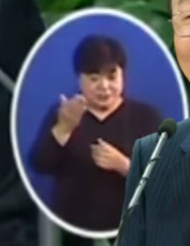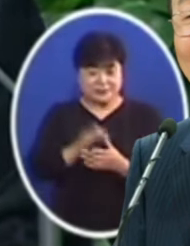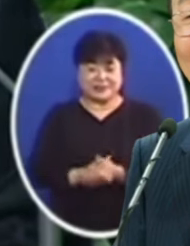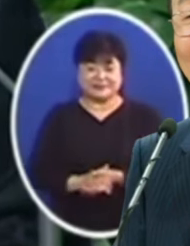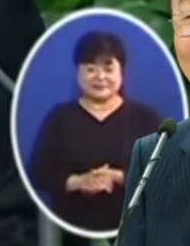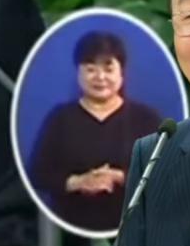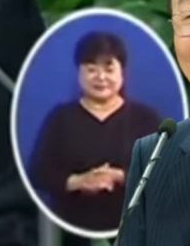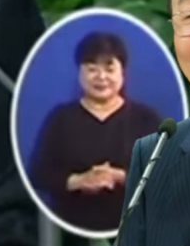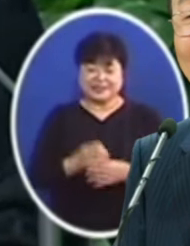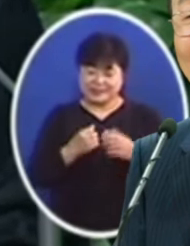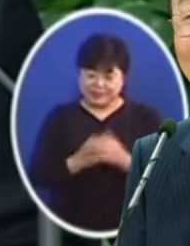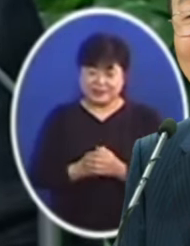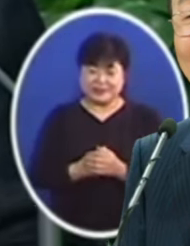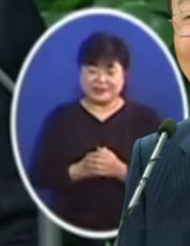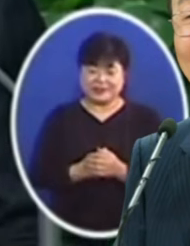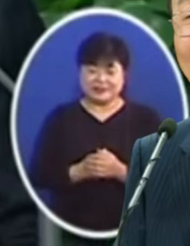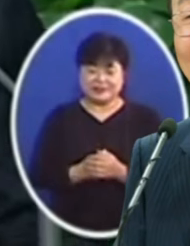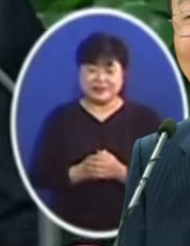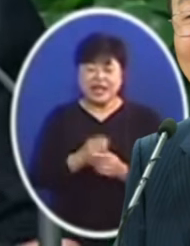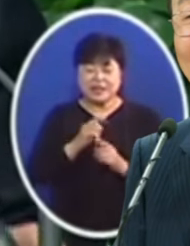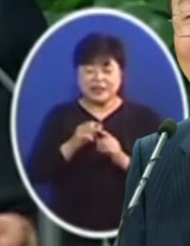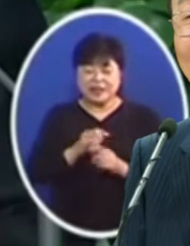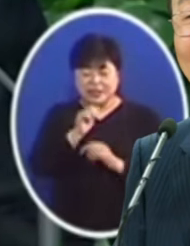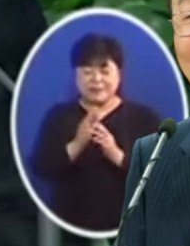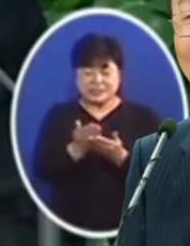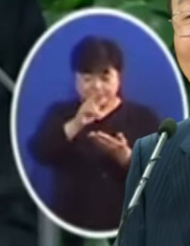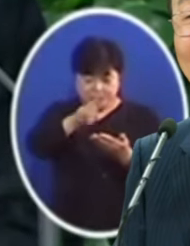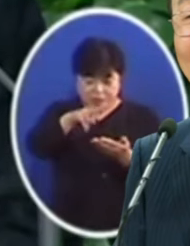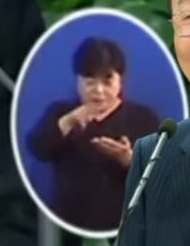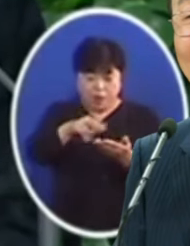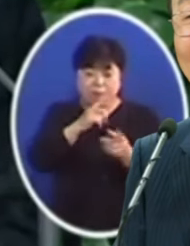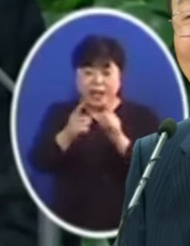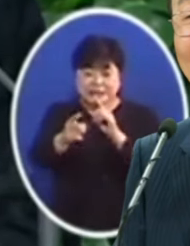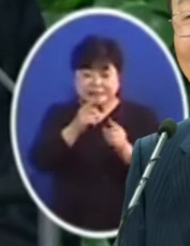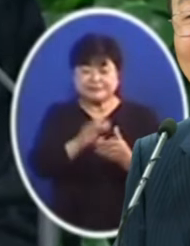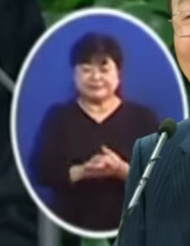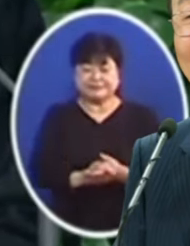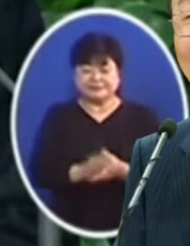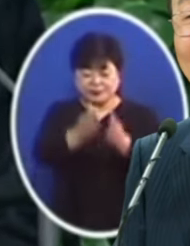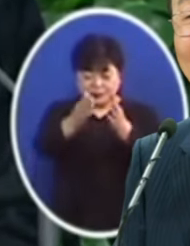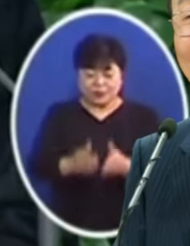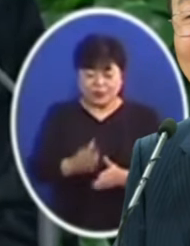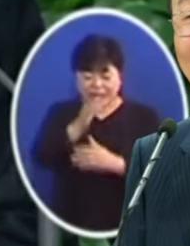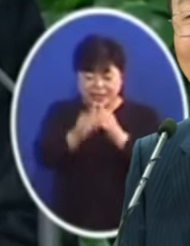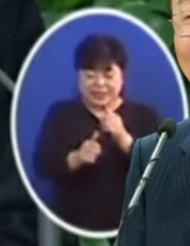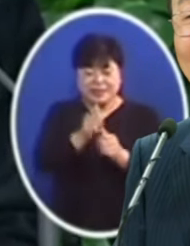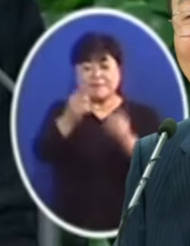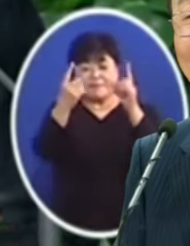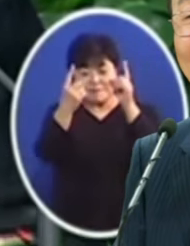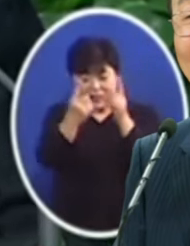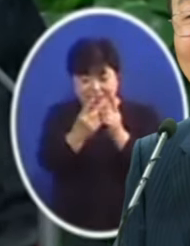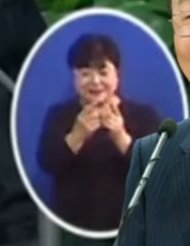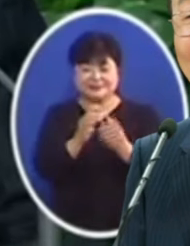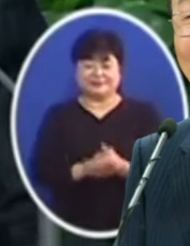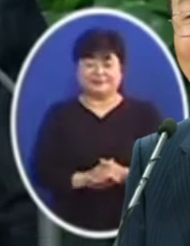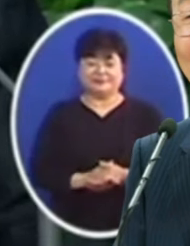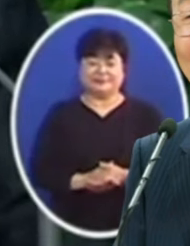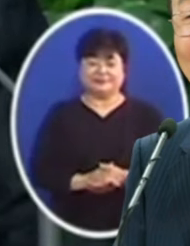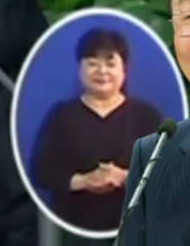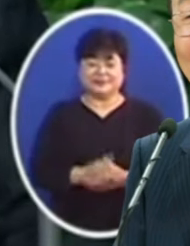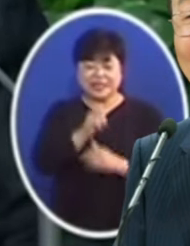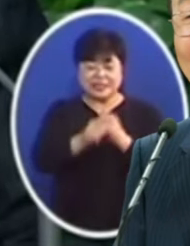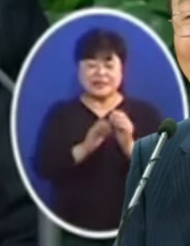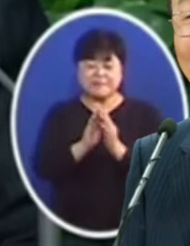것입니다. 그러므로 우리가 성경을 읽음으로 말씀을 통해서 하나님을 만나는 것입니다.